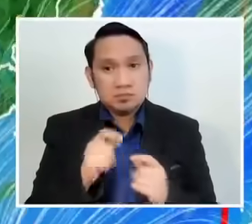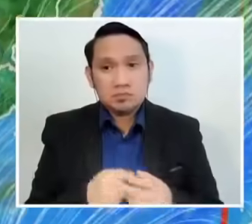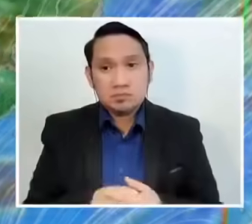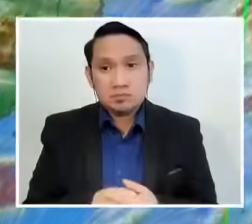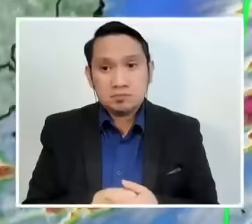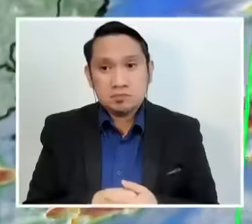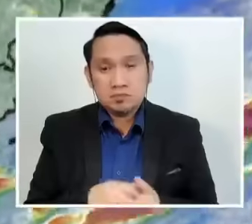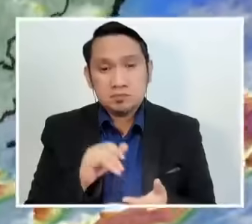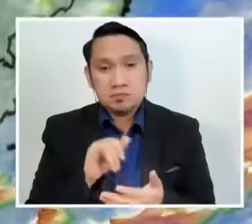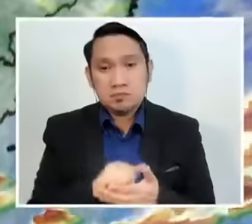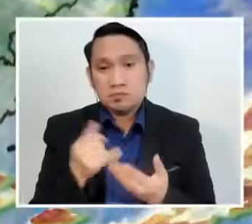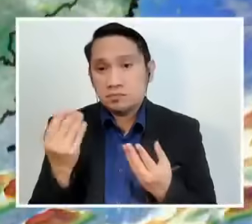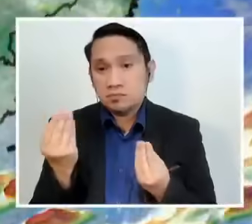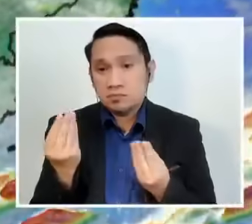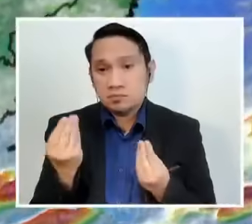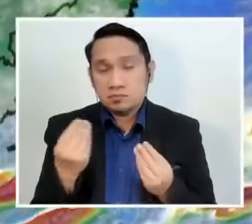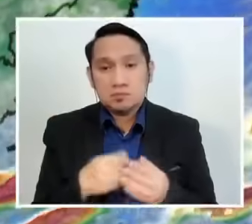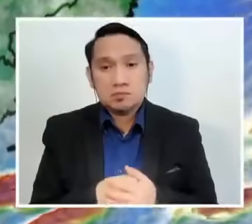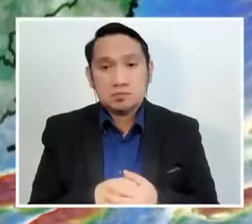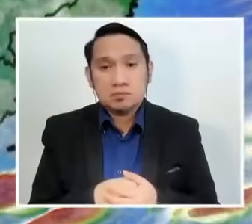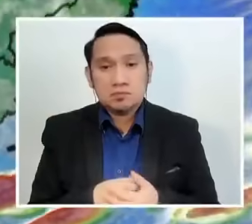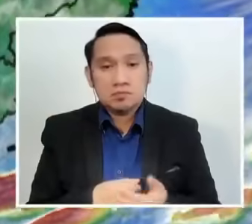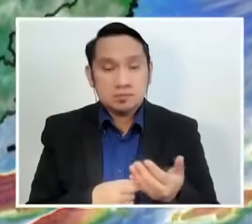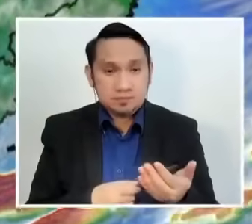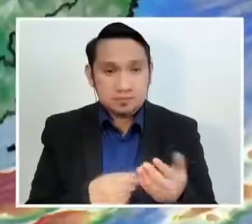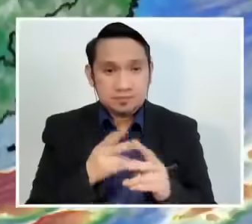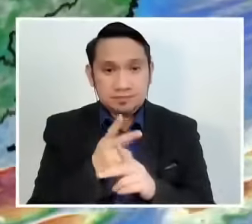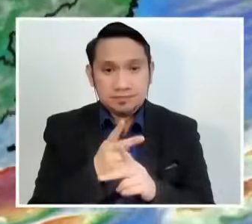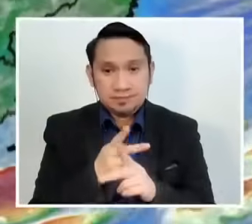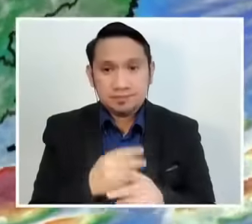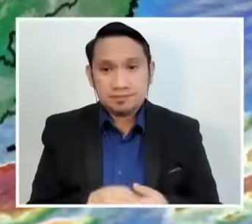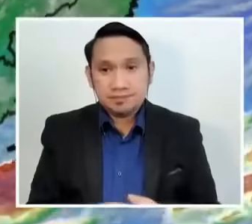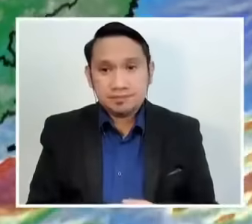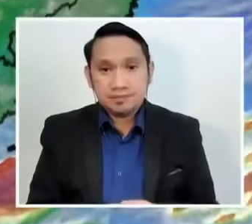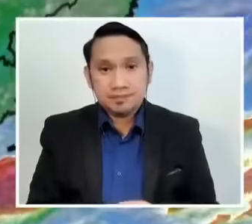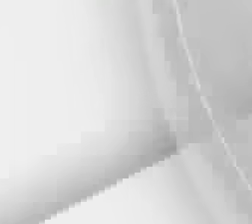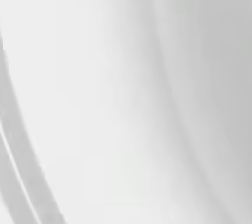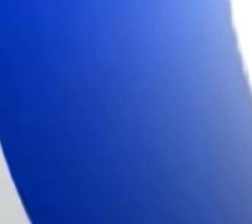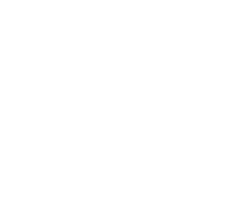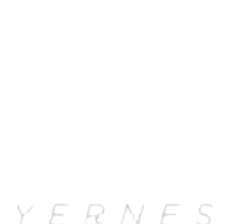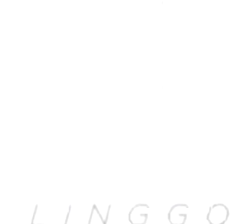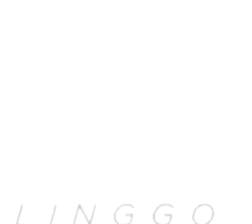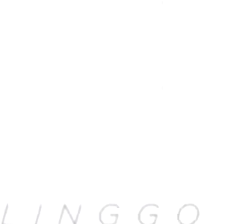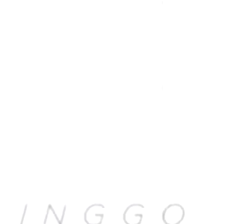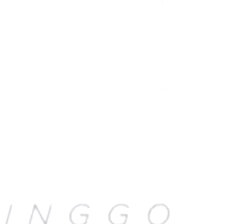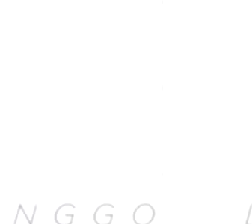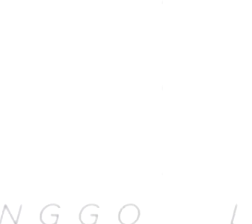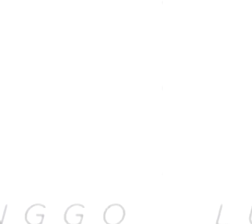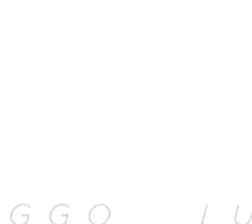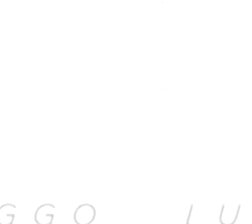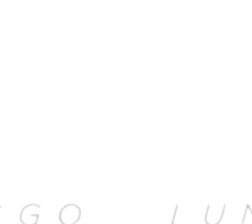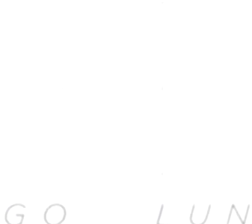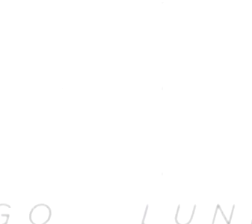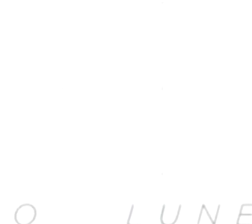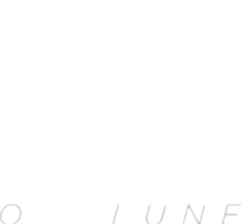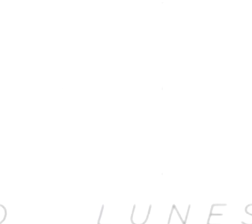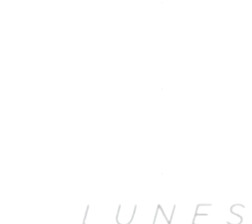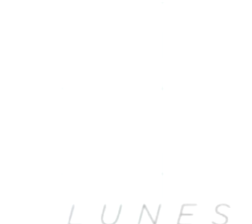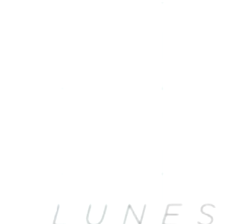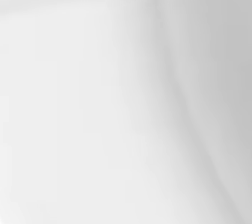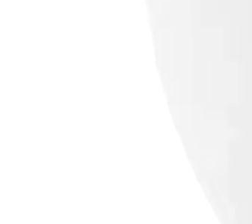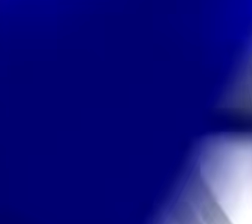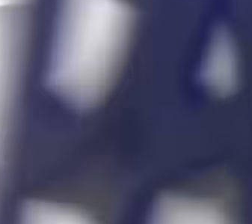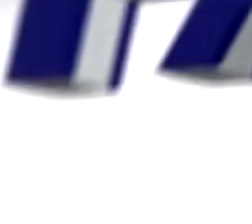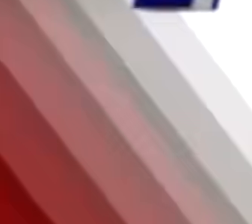Yan po ang update sa Lagay ng Panahon. Ako po si Ariel Rojas. Ingat, kapamilya! Tuloy-tuloy po ang ating pagpapatrol